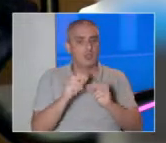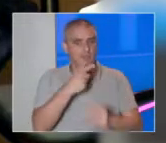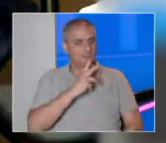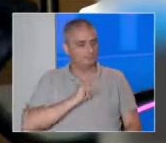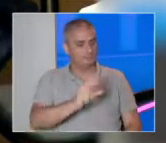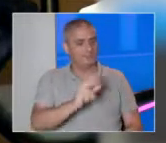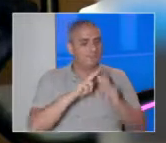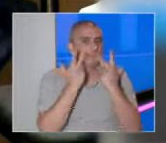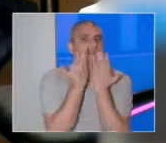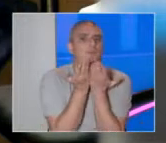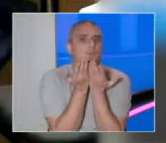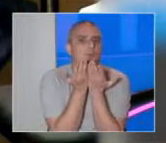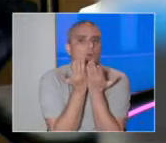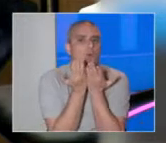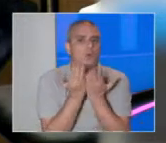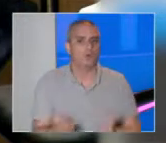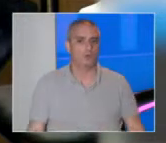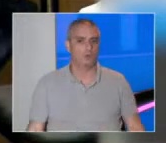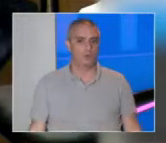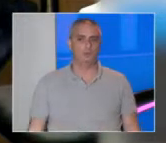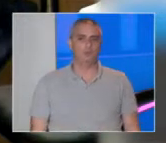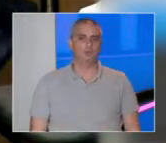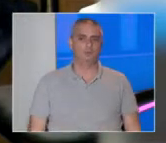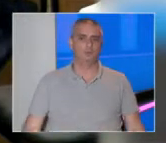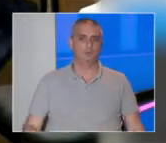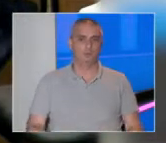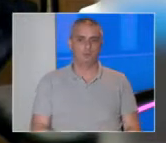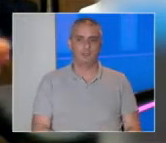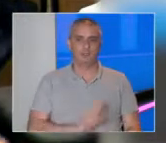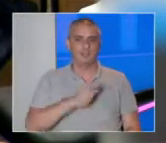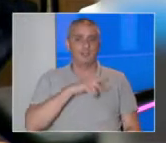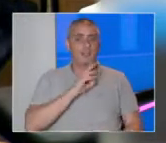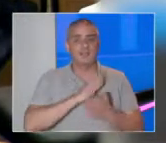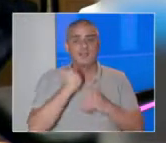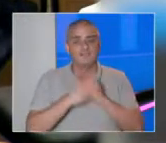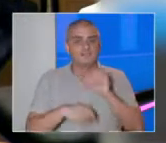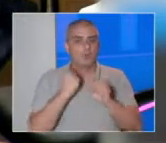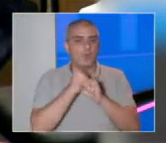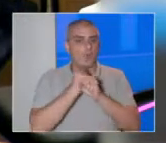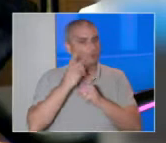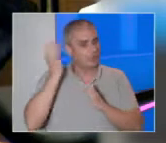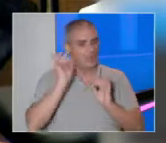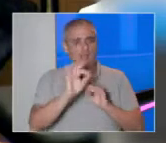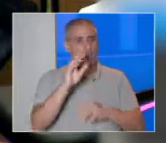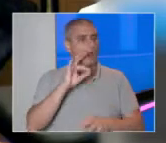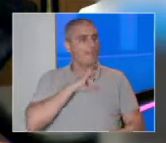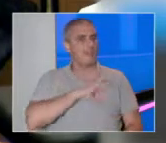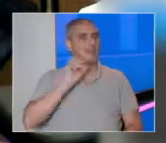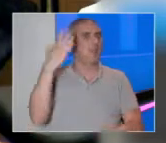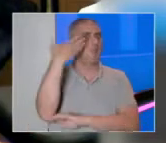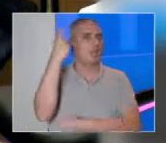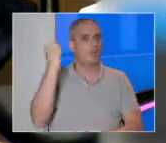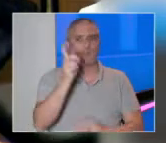הציבור. תפסיקו להפנות את הגב לאינטרס הציבורי. תפסיקו להפנות את הגב לאינטרס הלאומי.